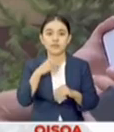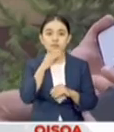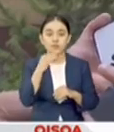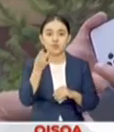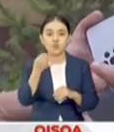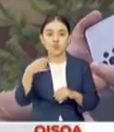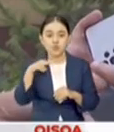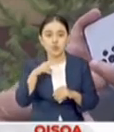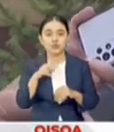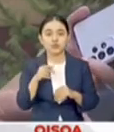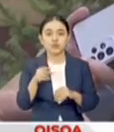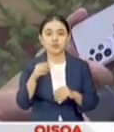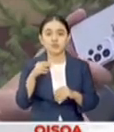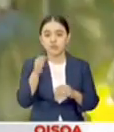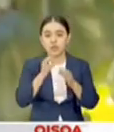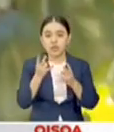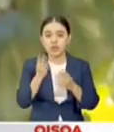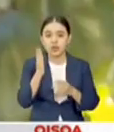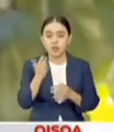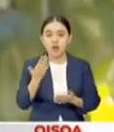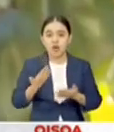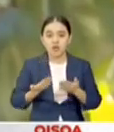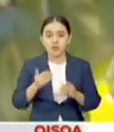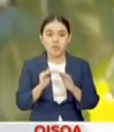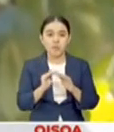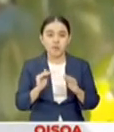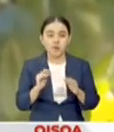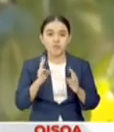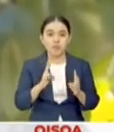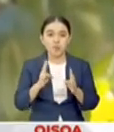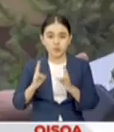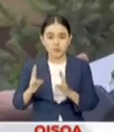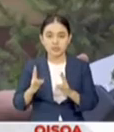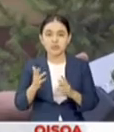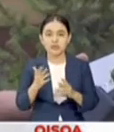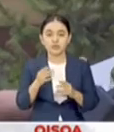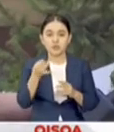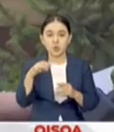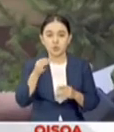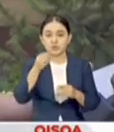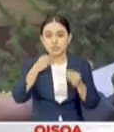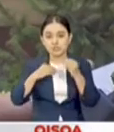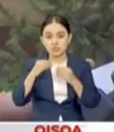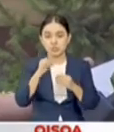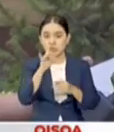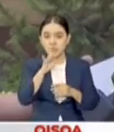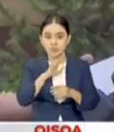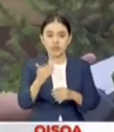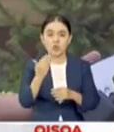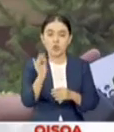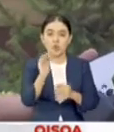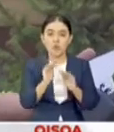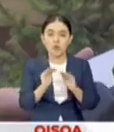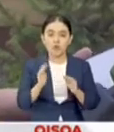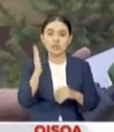yod moddasi kerakli bo'ladi. Agar bola norma miqdorda yodni iste'mol qilmasa, u